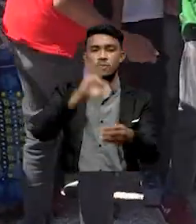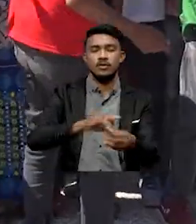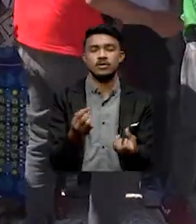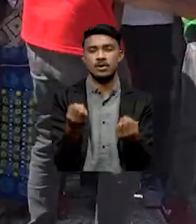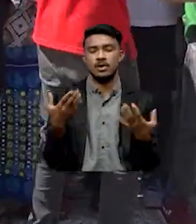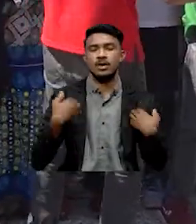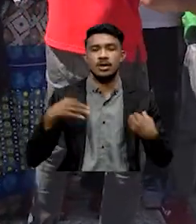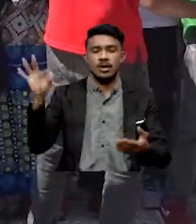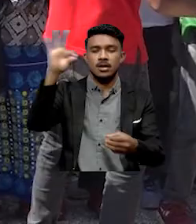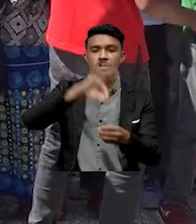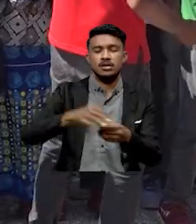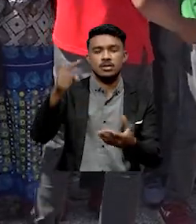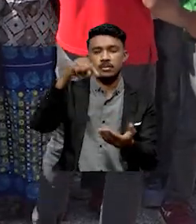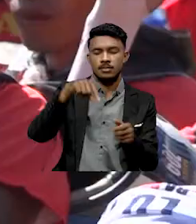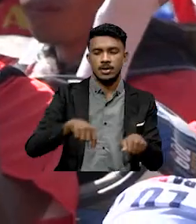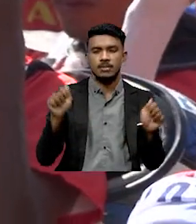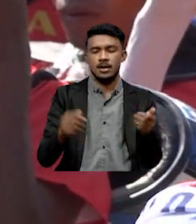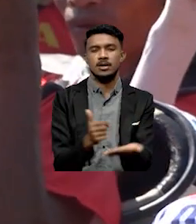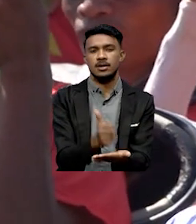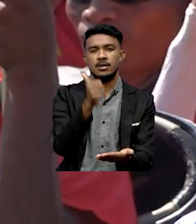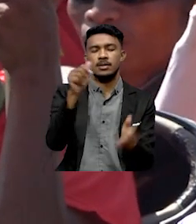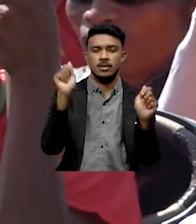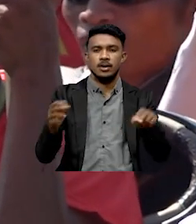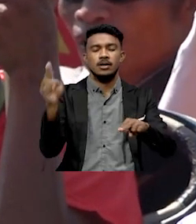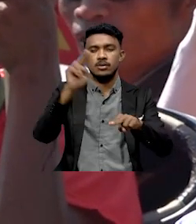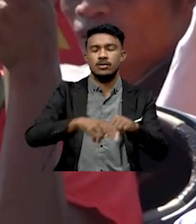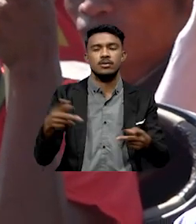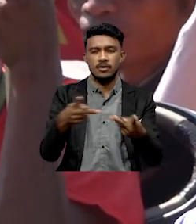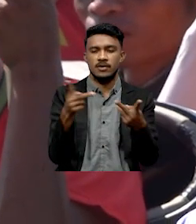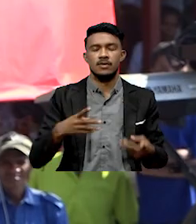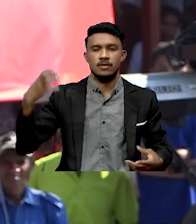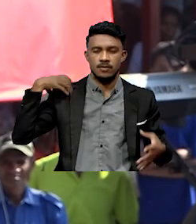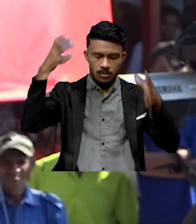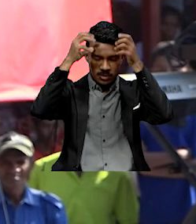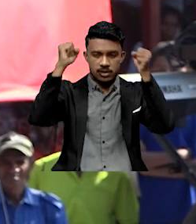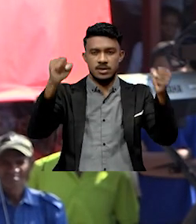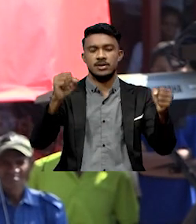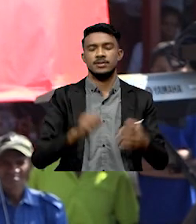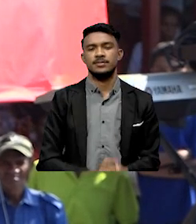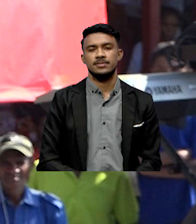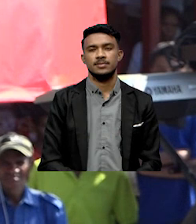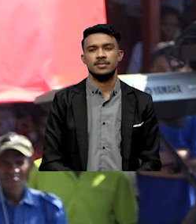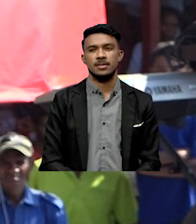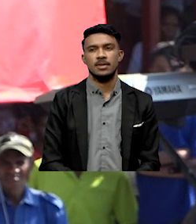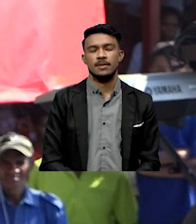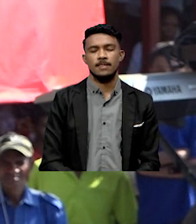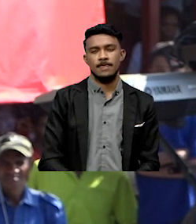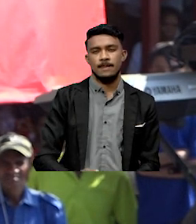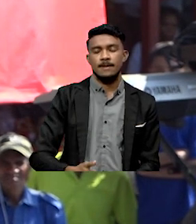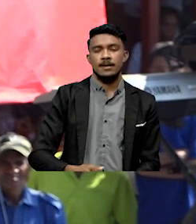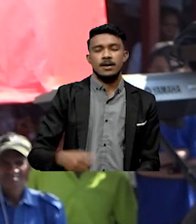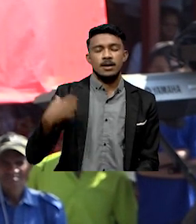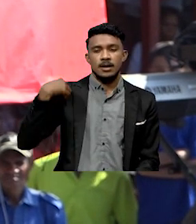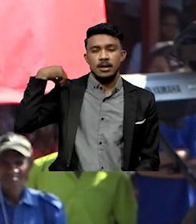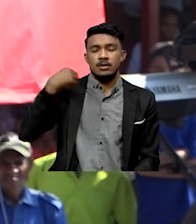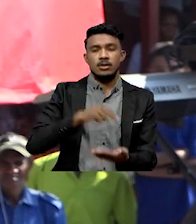mai, nune belehetan legitimidadi, ho diturna fatin iha palasiu presidensial aitar klaran. Kandidato nomor 2